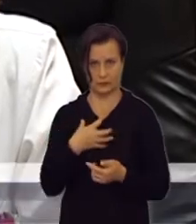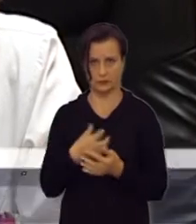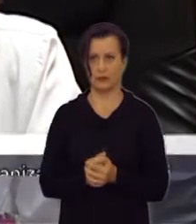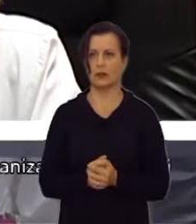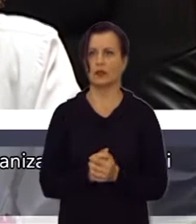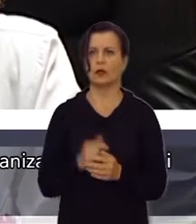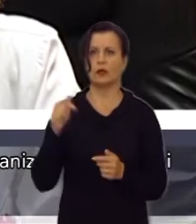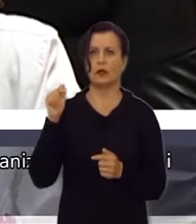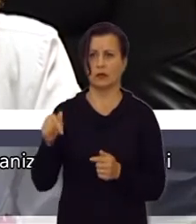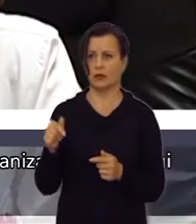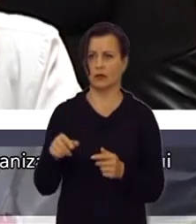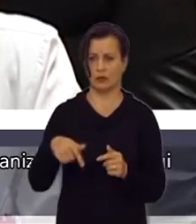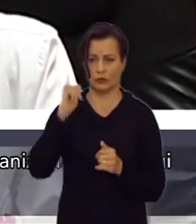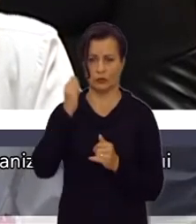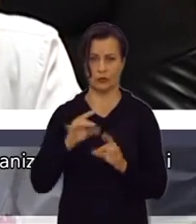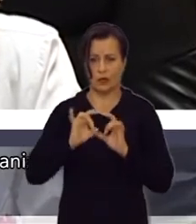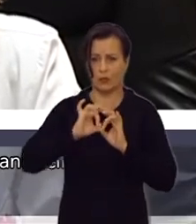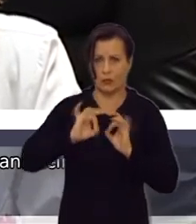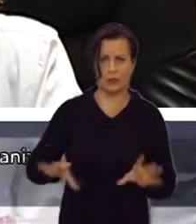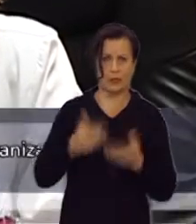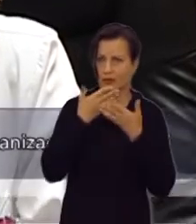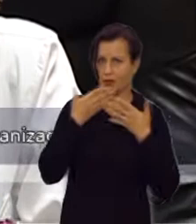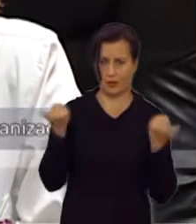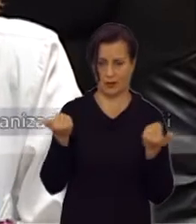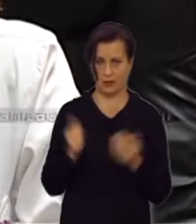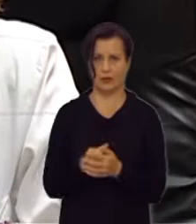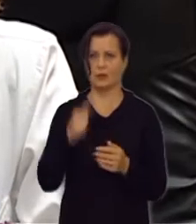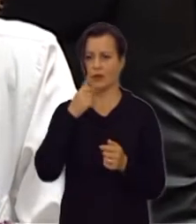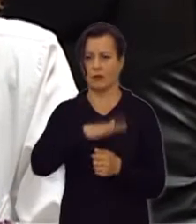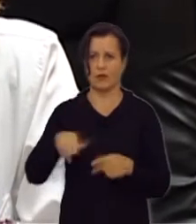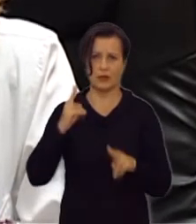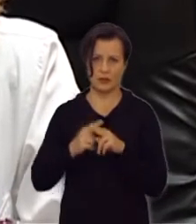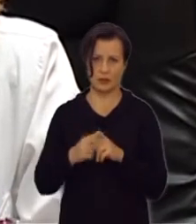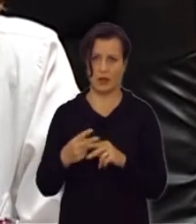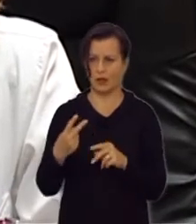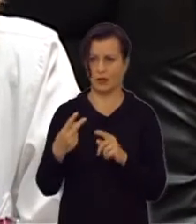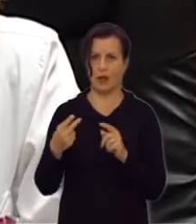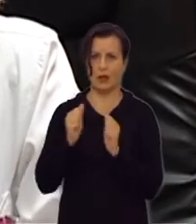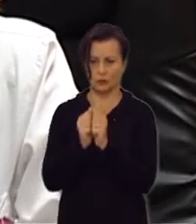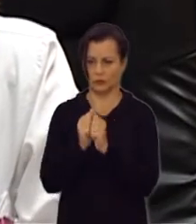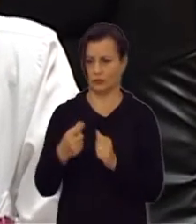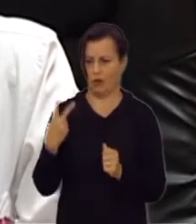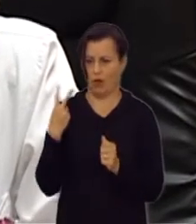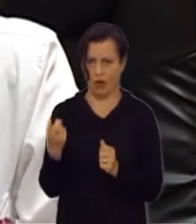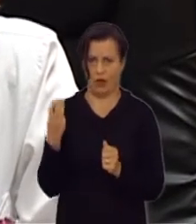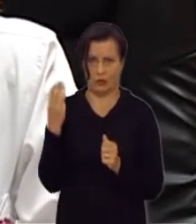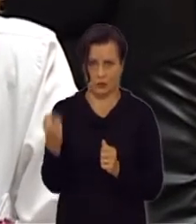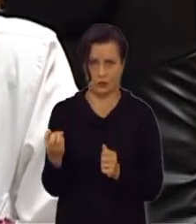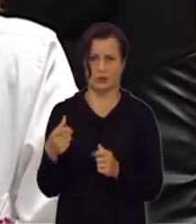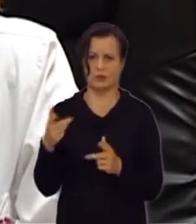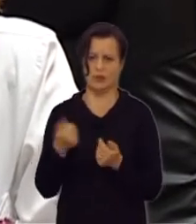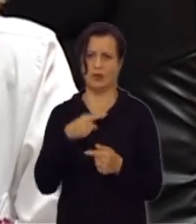Ta tendencija, kai išauga vaikų sergamumas antrą, trečią rugsėjo savaitę, yra jau eilę metų